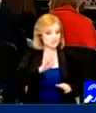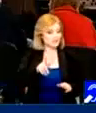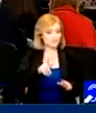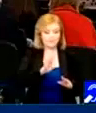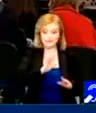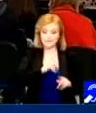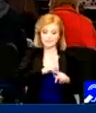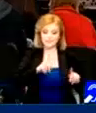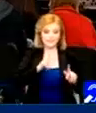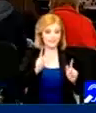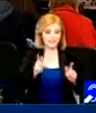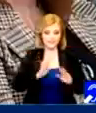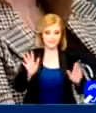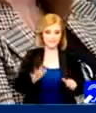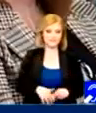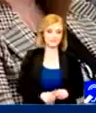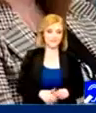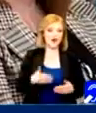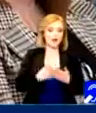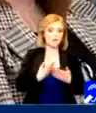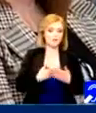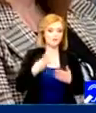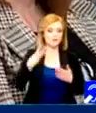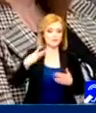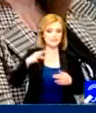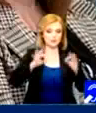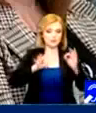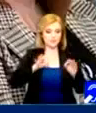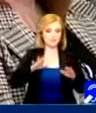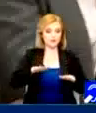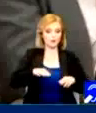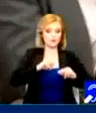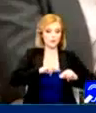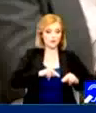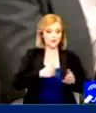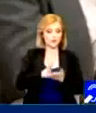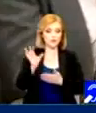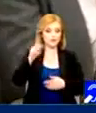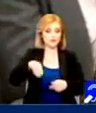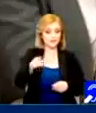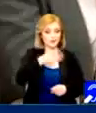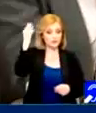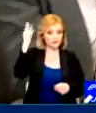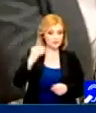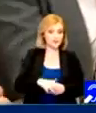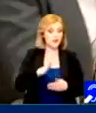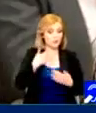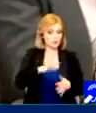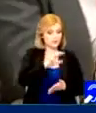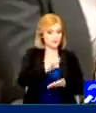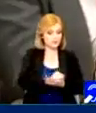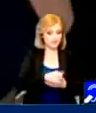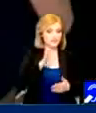inspire și care să schimbe stereotipuri. Aproape 30% din locurile de muncă în domeniul IT din Republica Moldova sunt ocupate